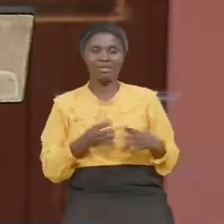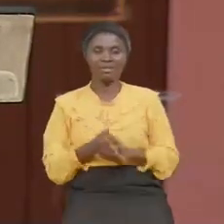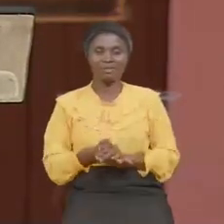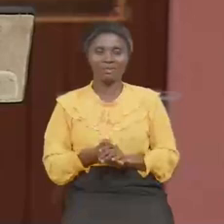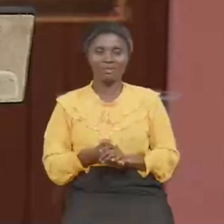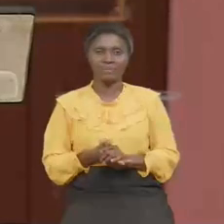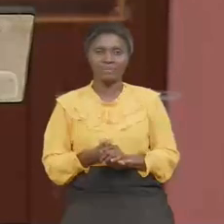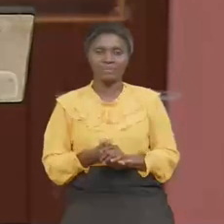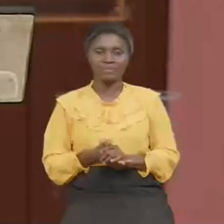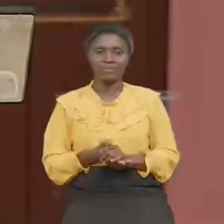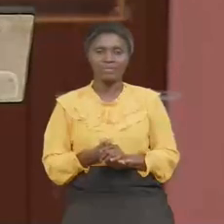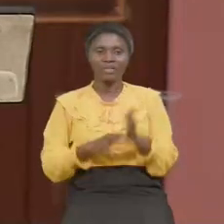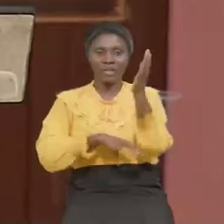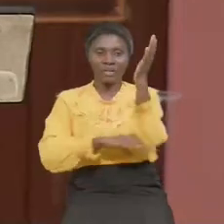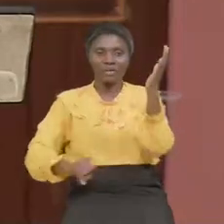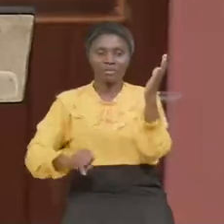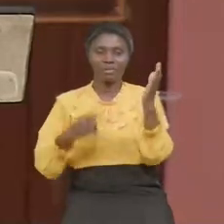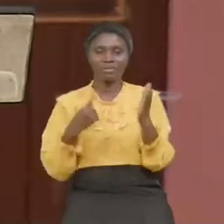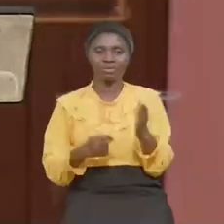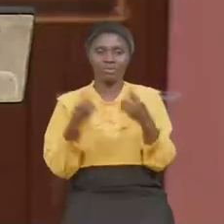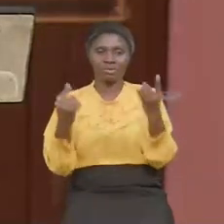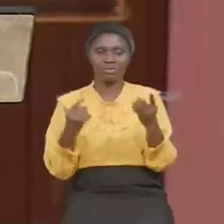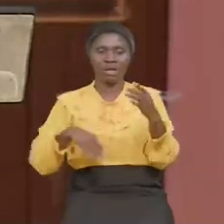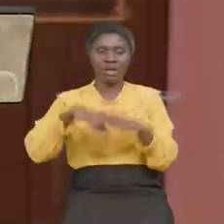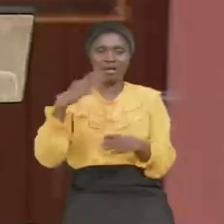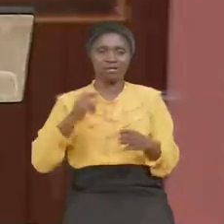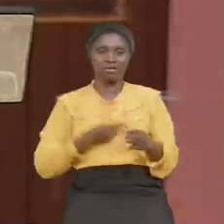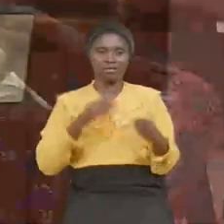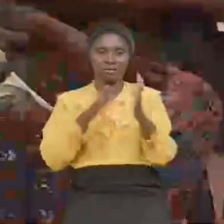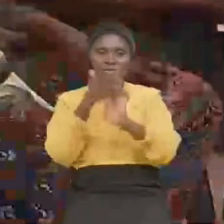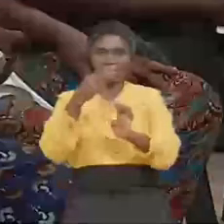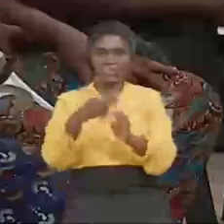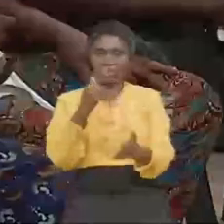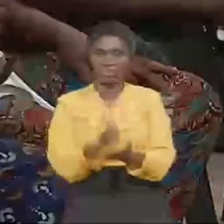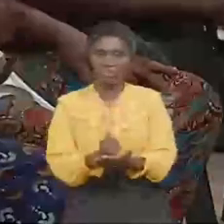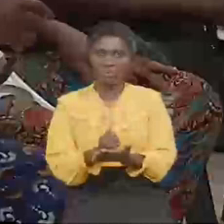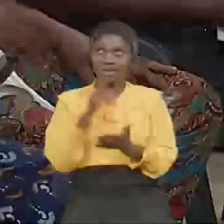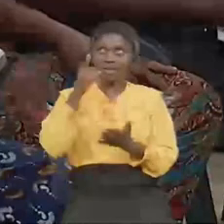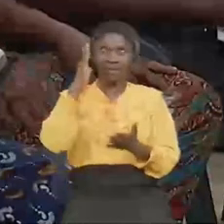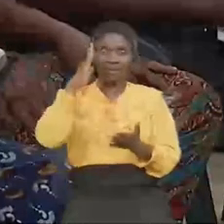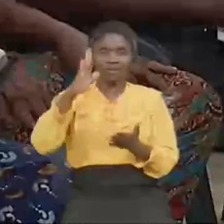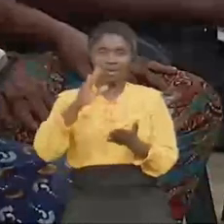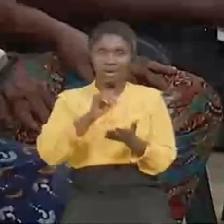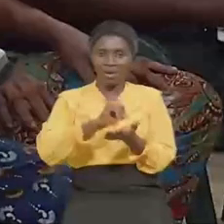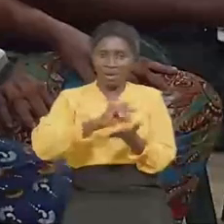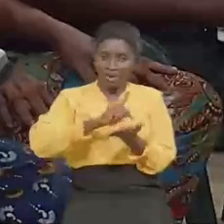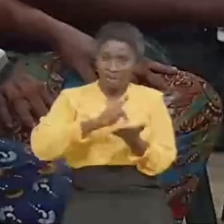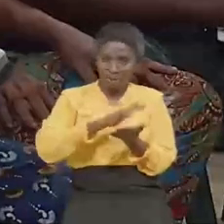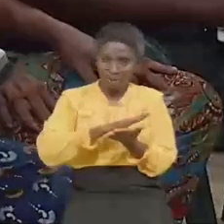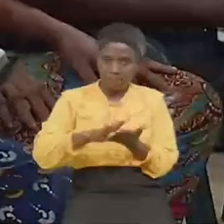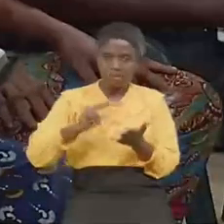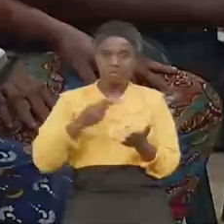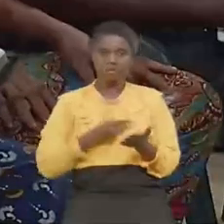Le péché originel qui restera là-bas, il va tout ôter. Il va purger. Il va nous purifier.